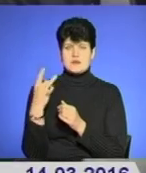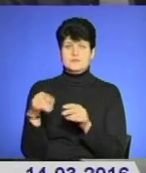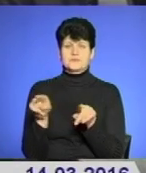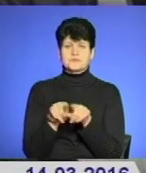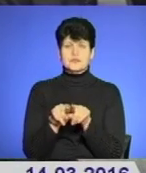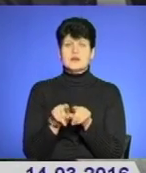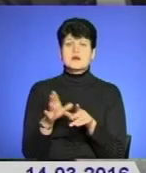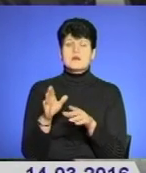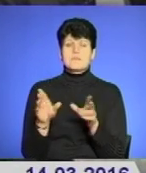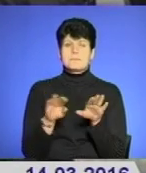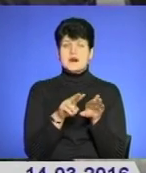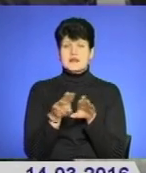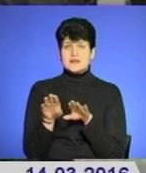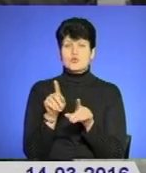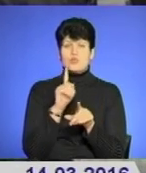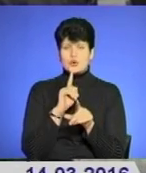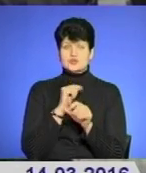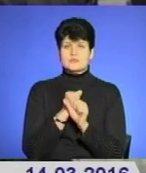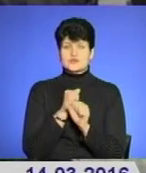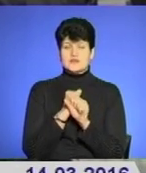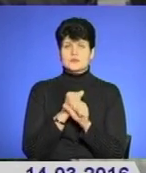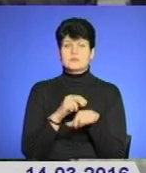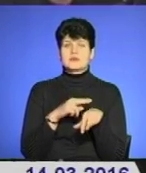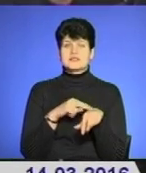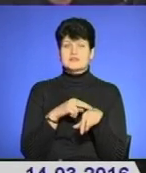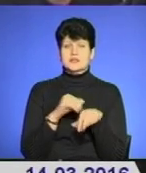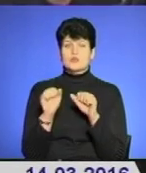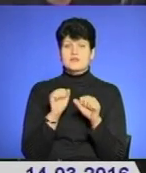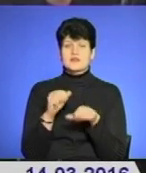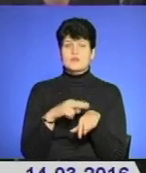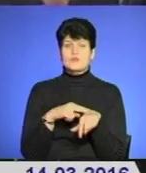Паралельно з поліціянтами поки що працюватимуть і працівники управління поліції в області.